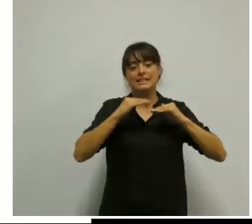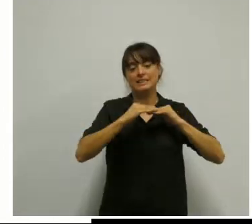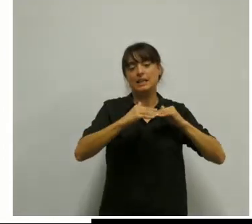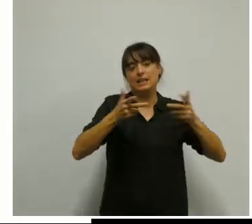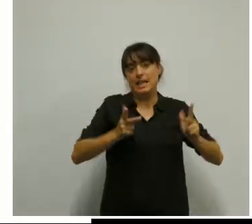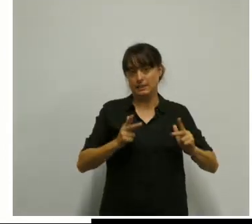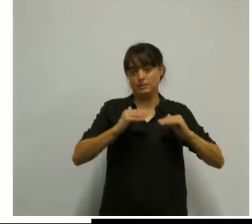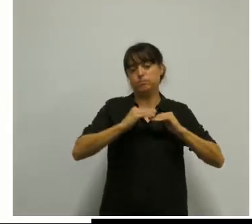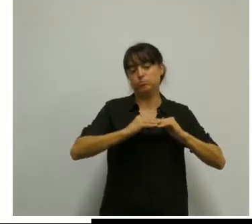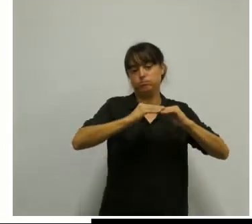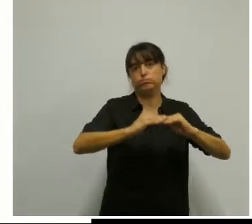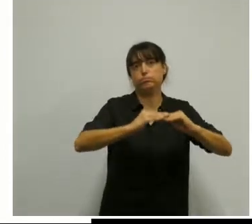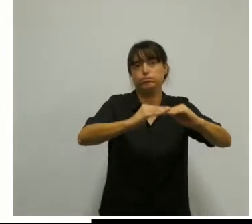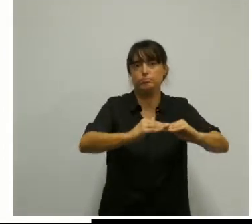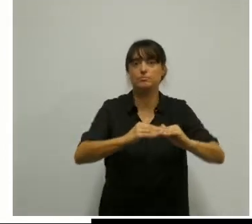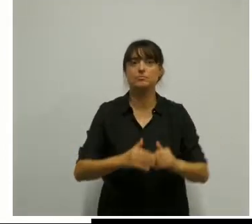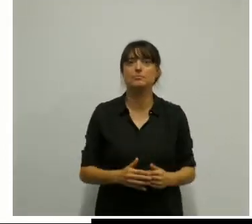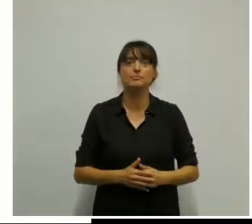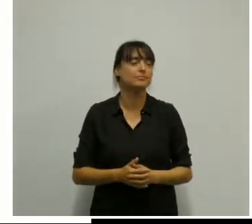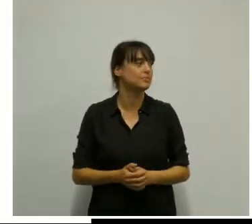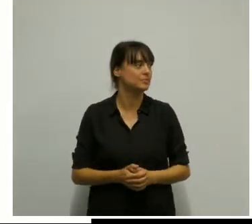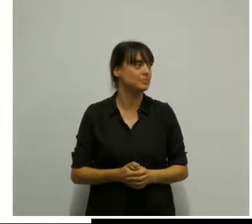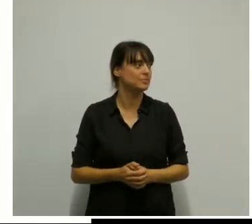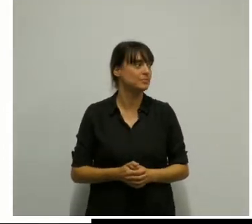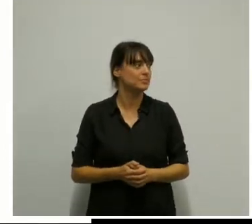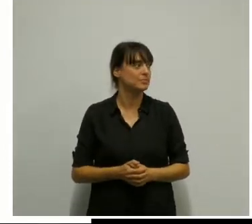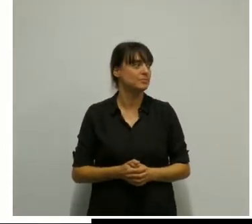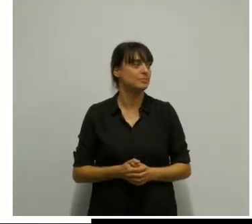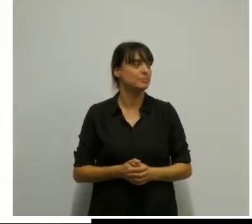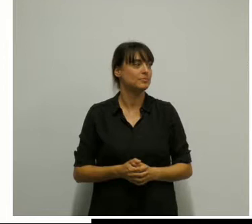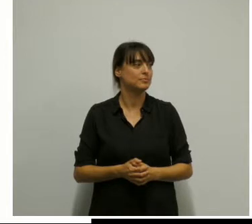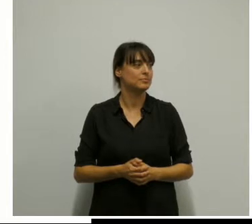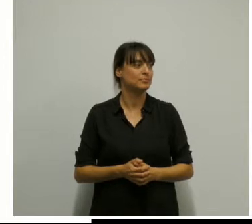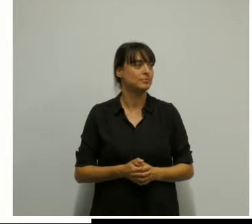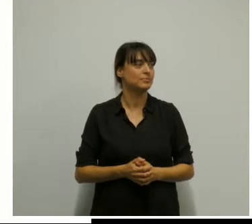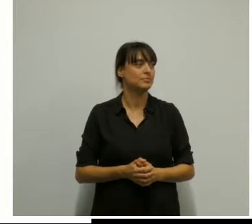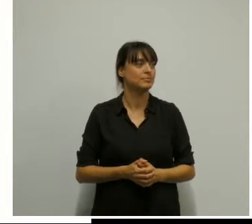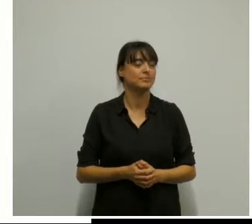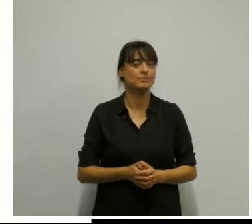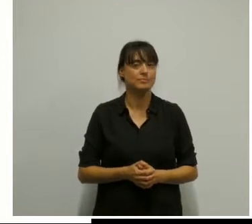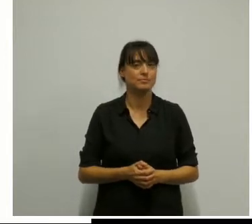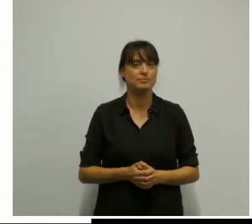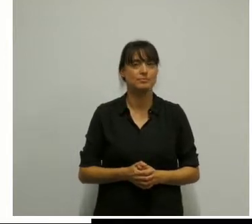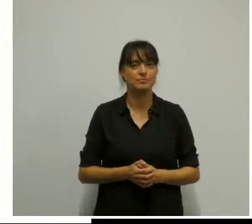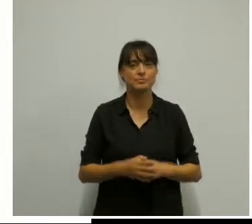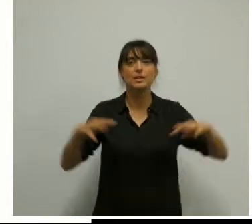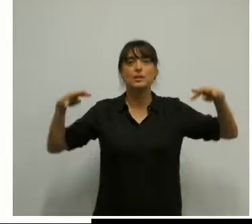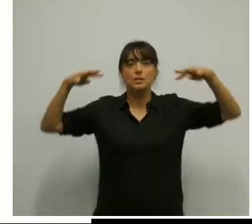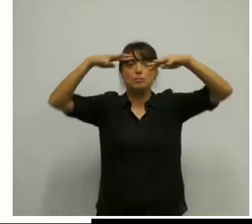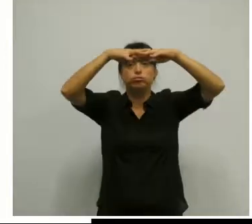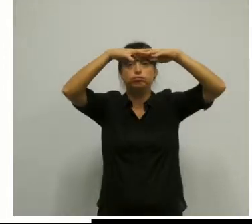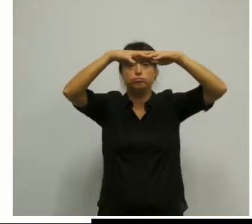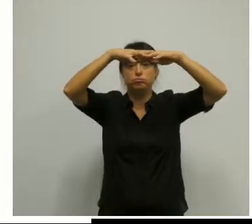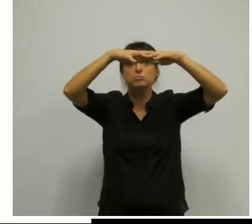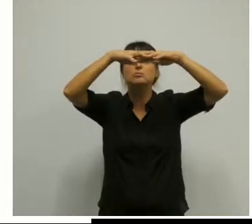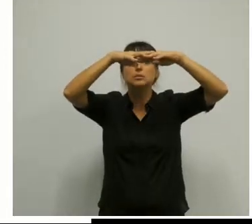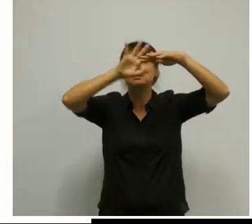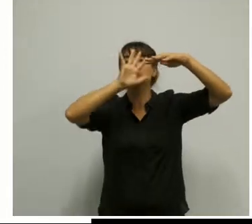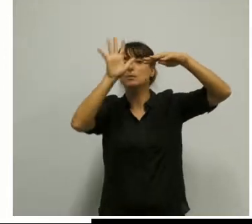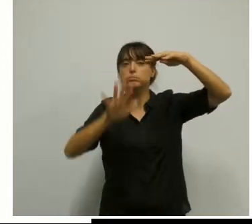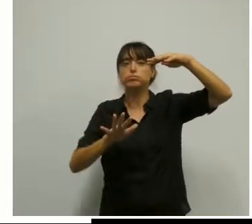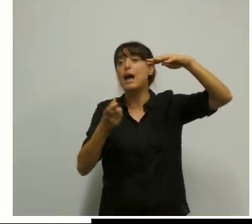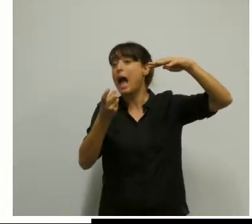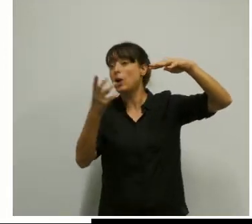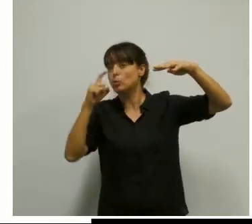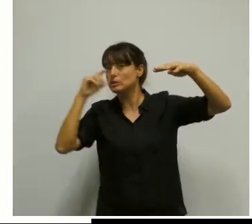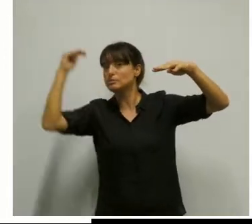era ombra. Ui, em surto. Bueno, és una pèrgola per tenir més ombra i més nens i nenes que són més grans que tenen ganes de